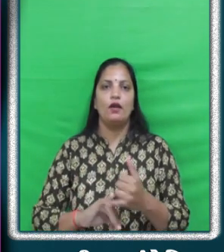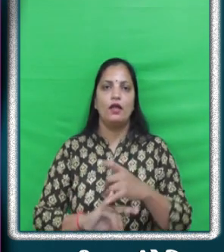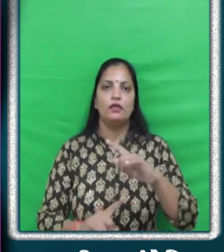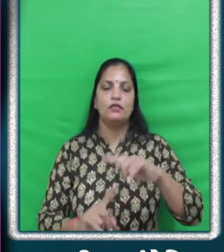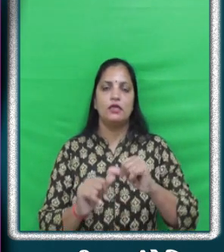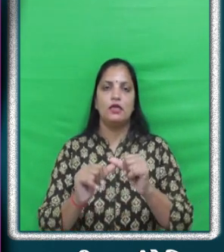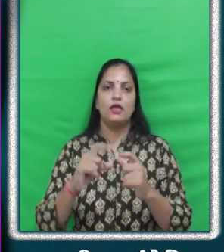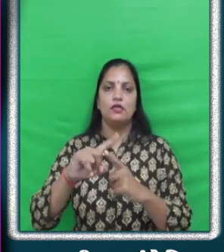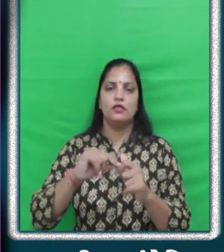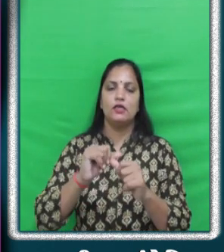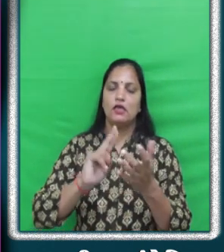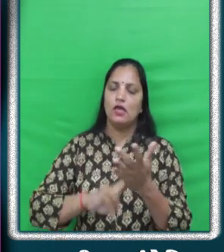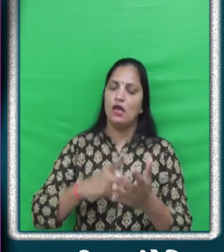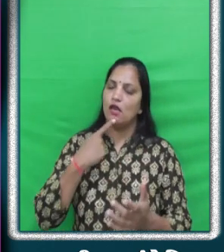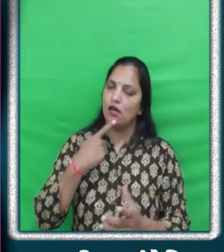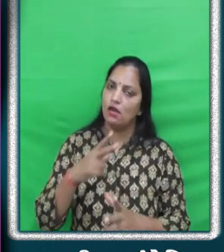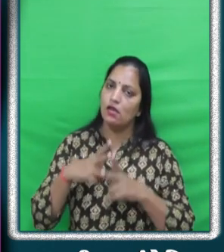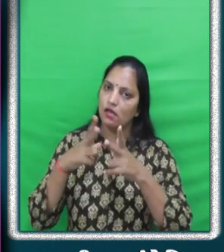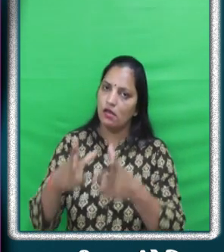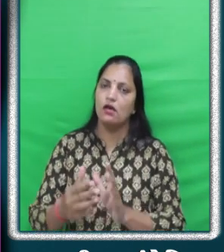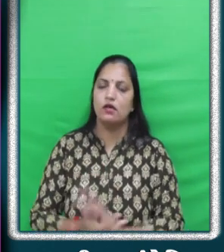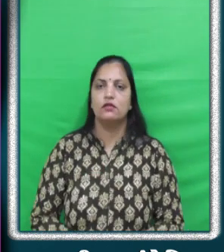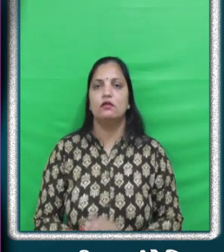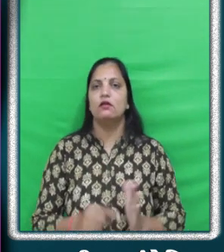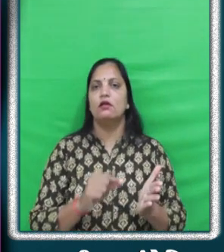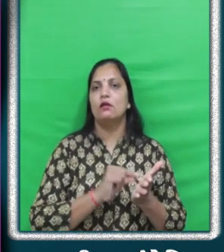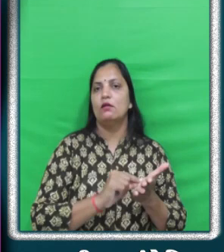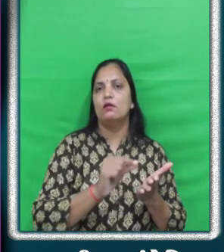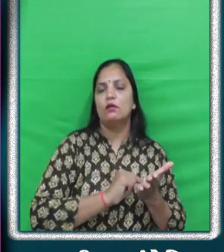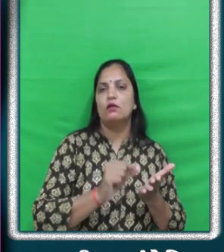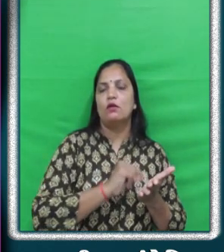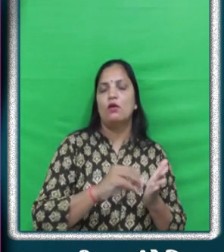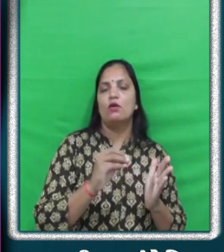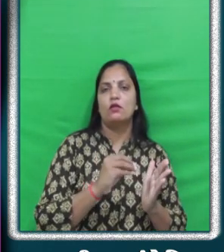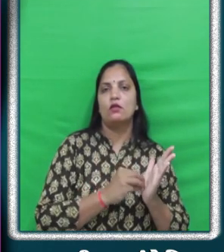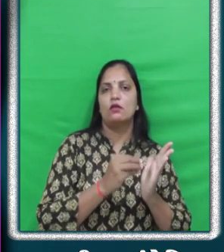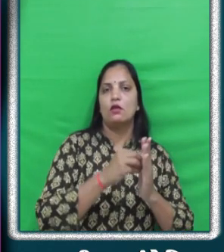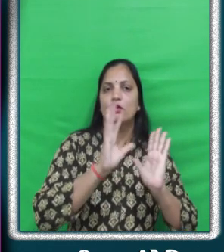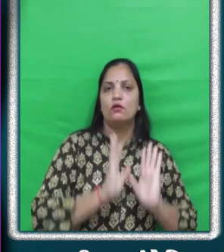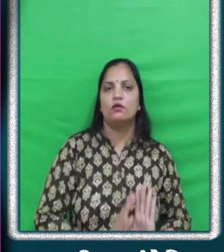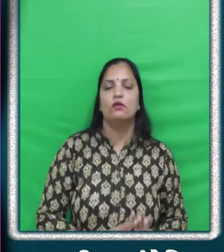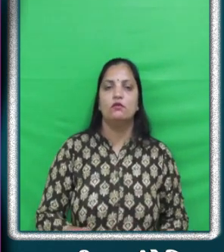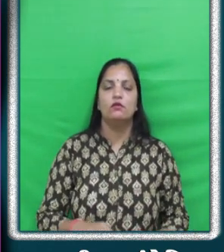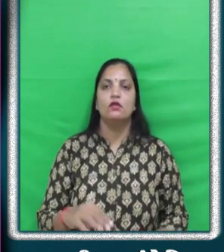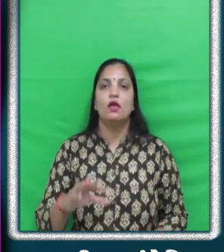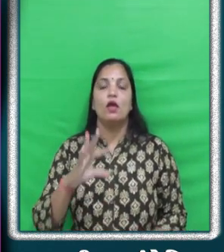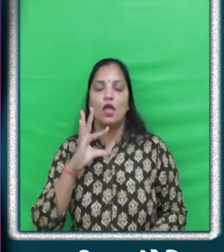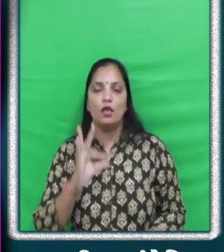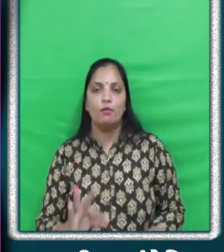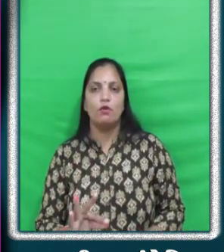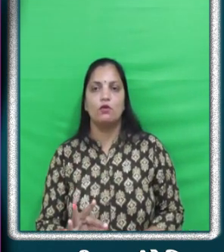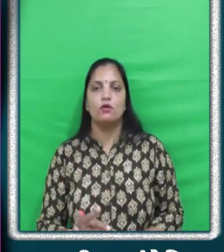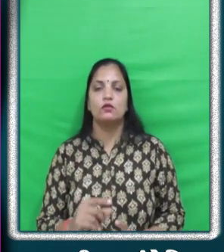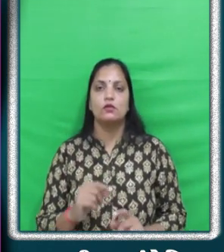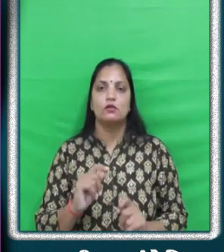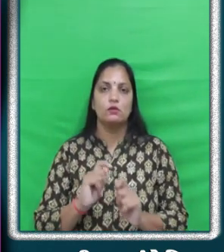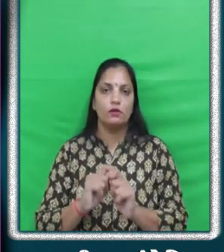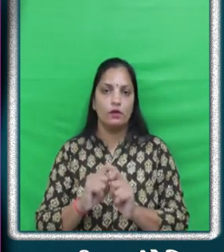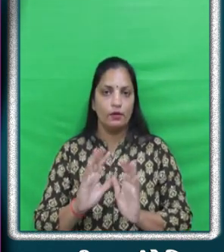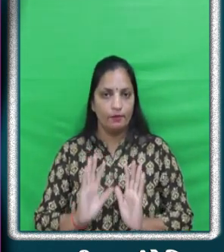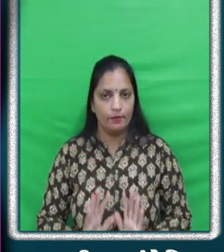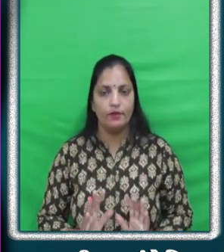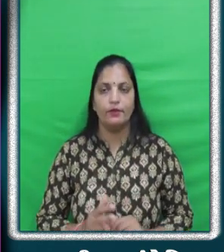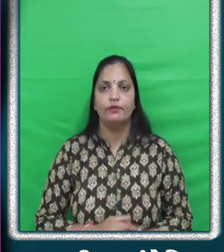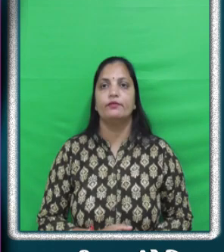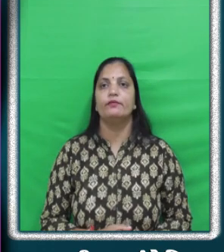છે. તમારે નોટ ડાઉન કરી લેવાનું છે નોટની અંદર, જેથી ઉત્સર્જનની વ્યાખ્યા પૂછાય તો તમારે કામ લાગે કે ચયાપચયિક